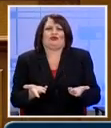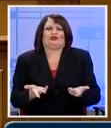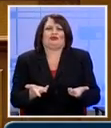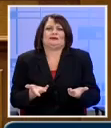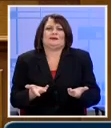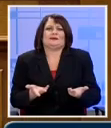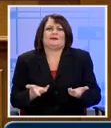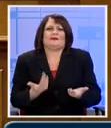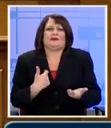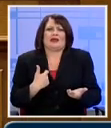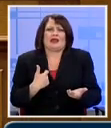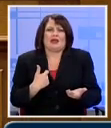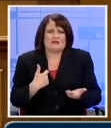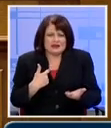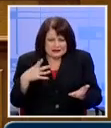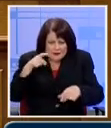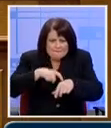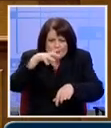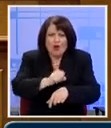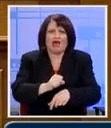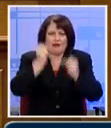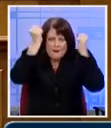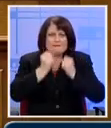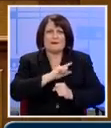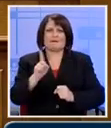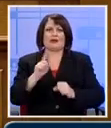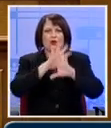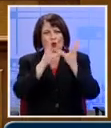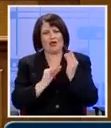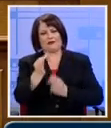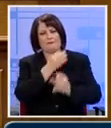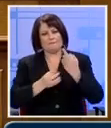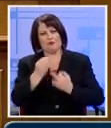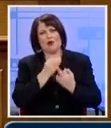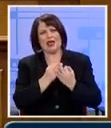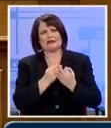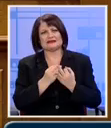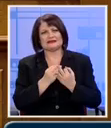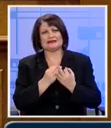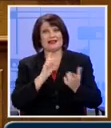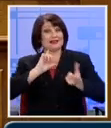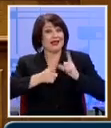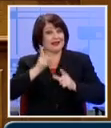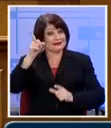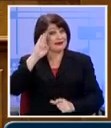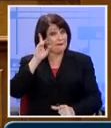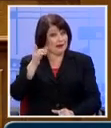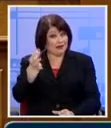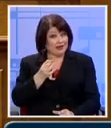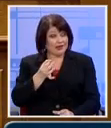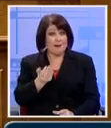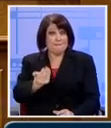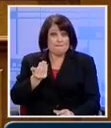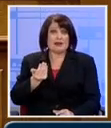μεγαλύτερης καταστροφής αποτρέψαμε, λέω εγώ. Αυτά όλα που περιγράφετε σήμερα, αυτά τα λέτε από το Τέξας, εμείς